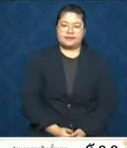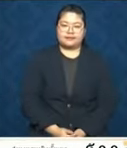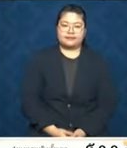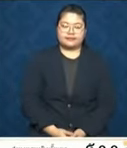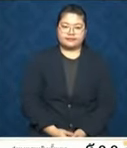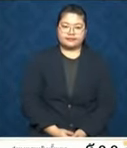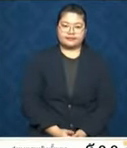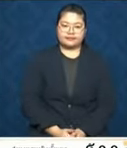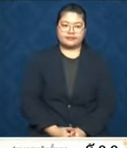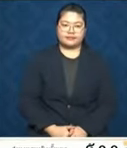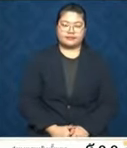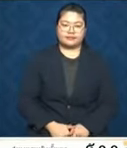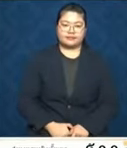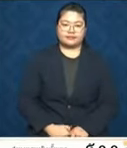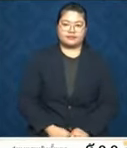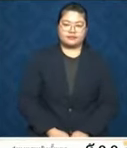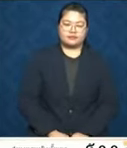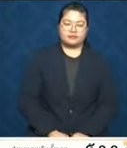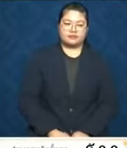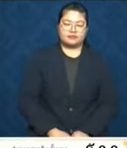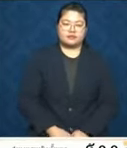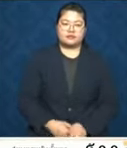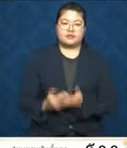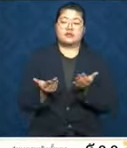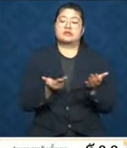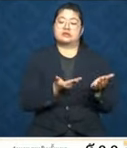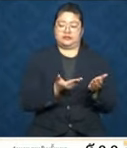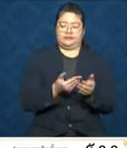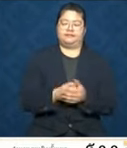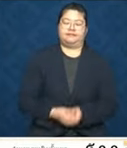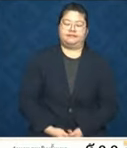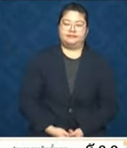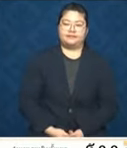ครับต่อไปขอเชิญคุณนิคมบุญวิเศษครับ